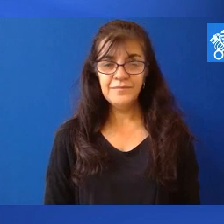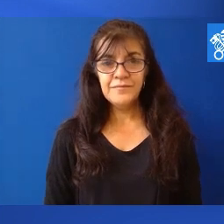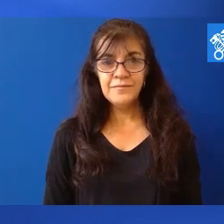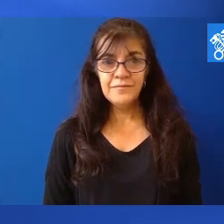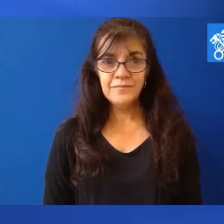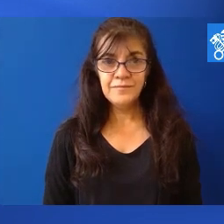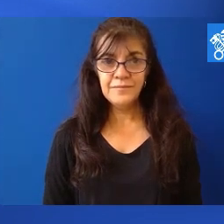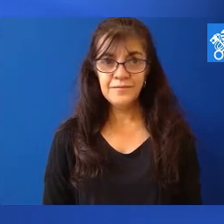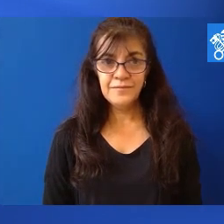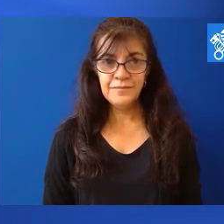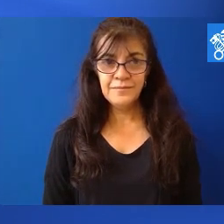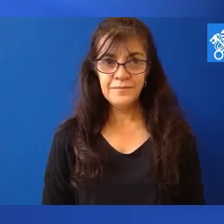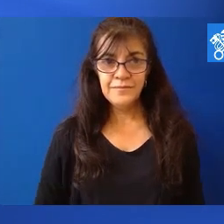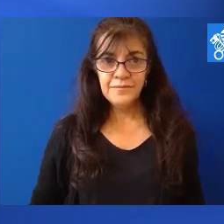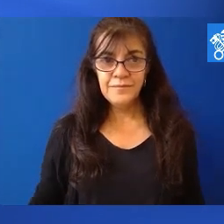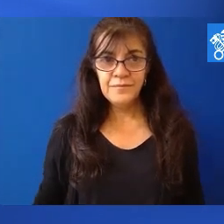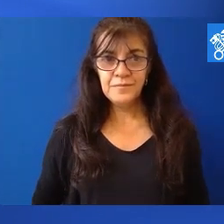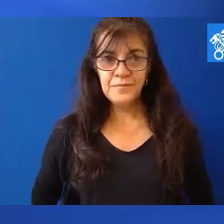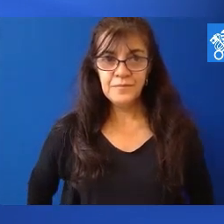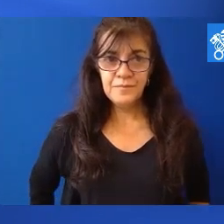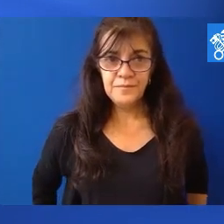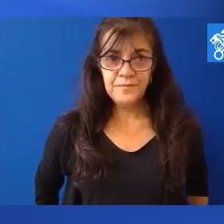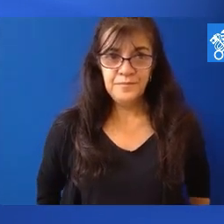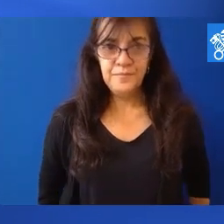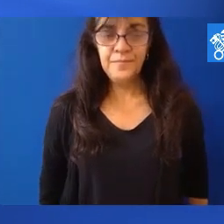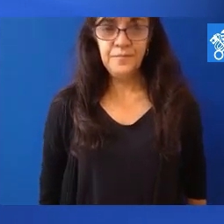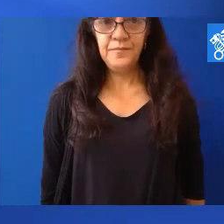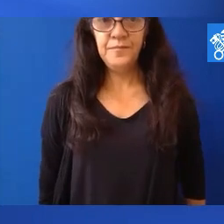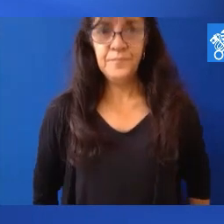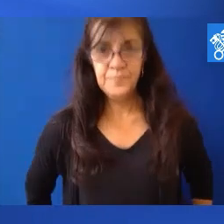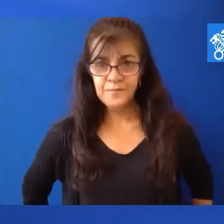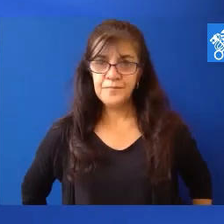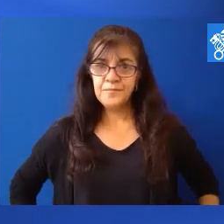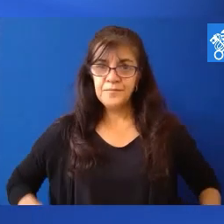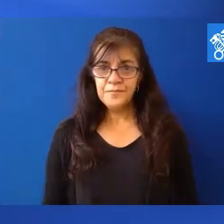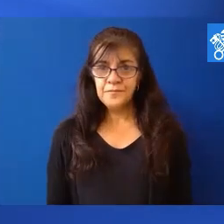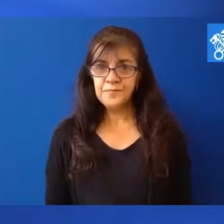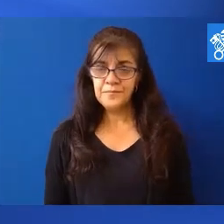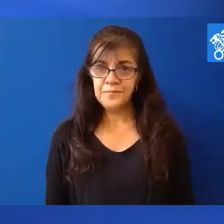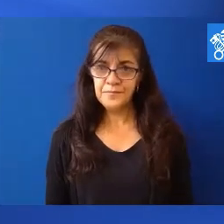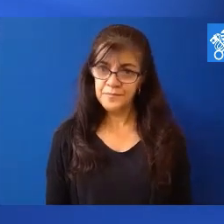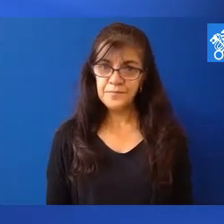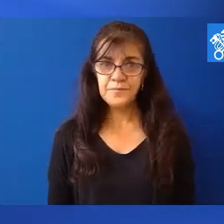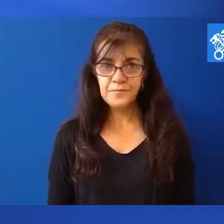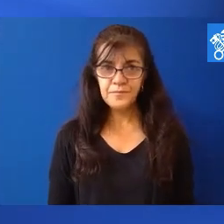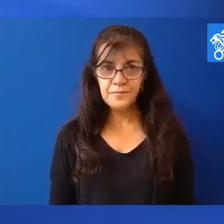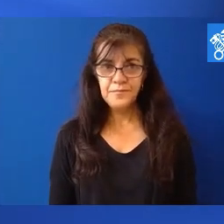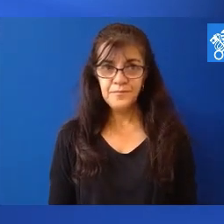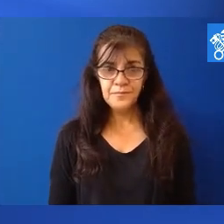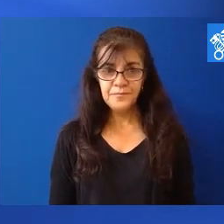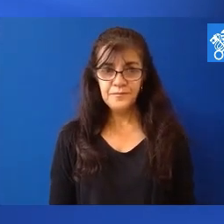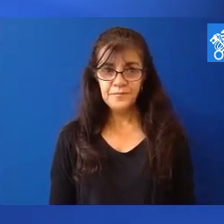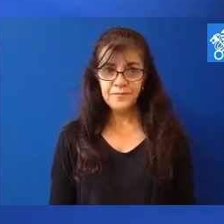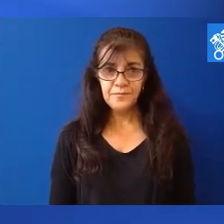Zum Schluss der Audienz singen wir gemeinsam das Vaterunser in lateinischer Sprache. Danach wird der Heilige Vater